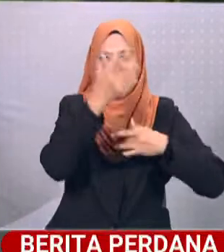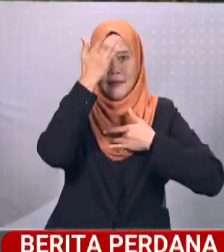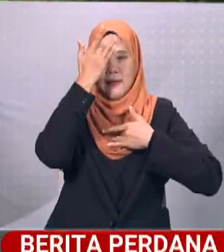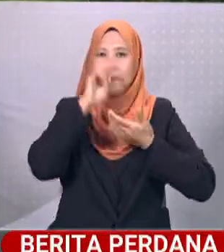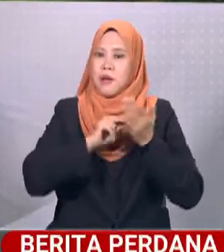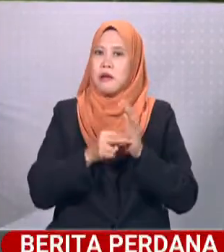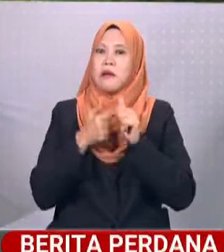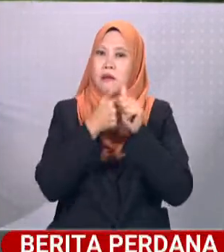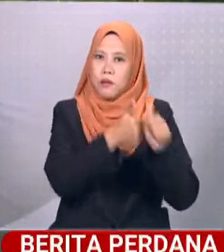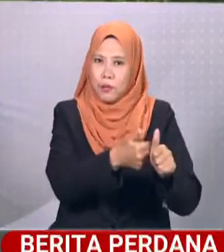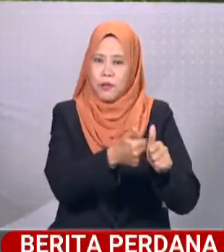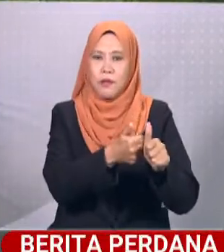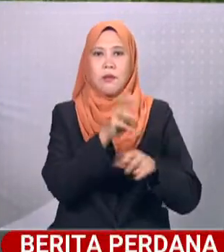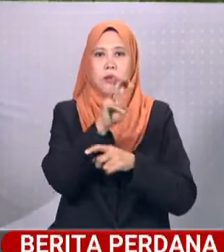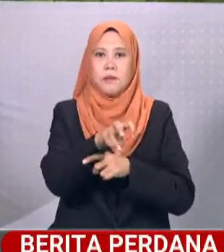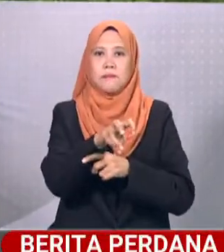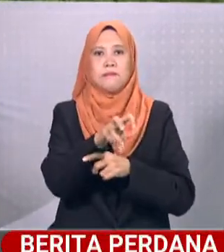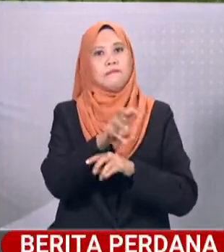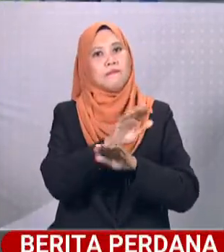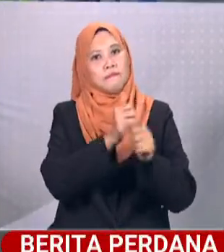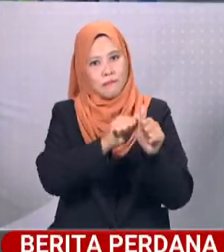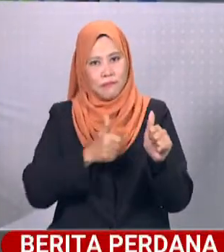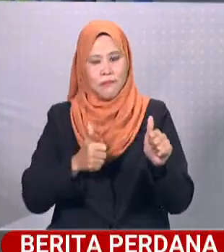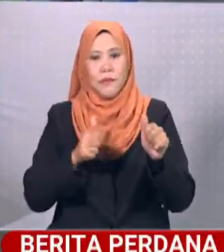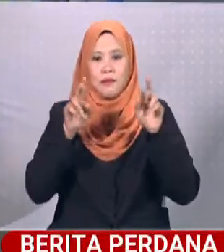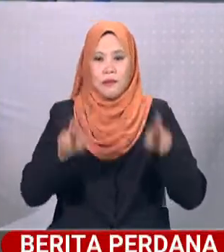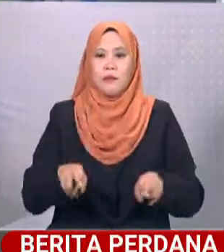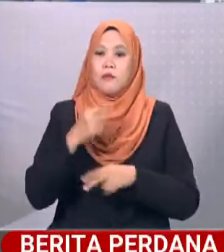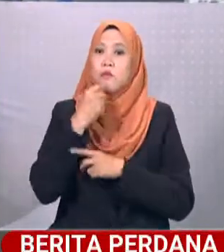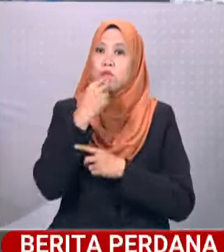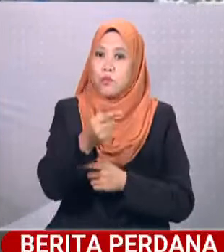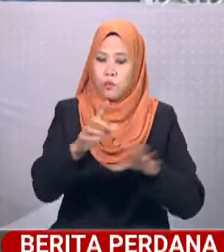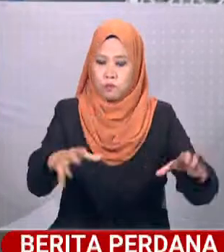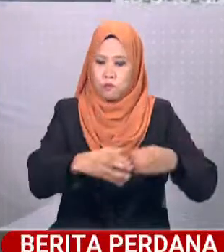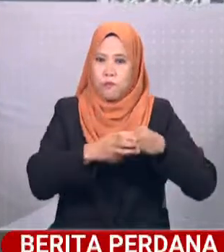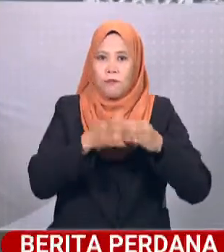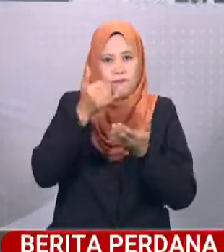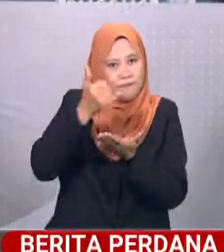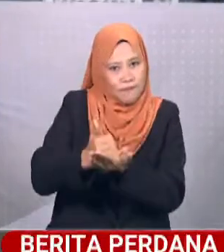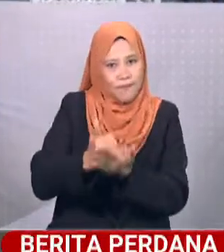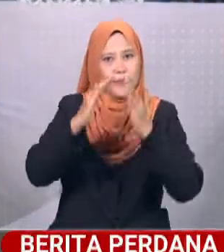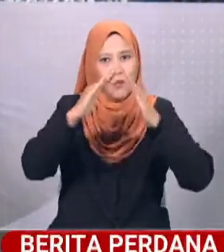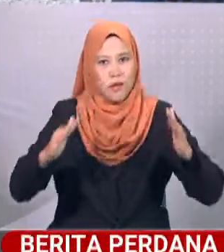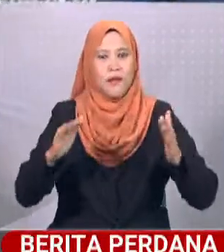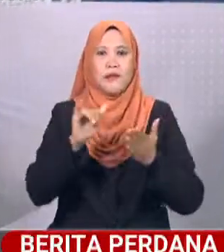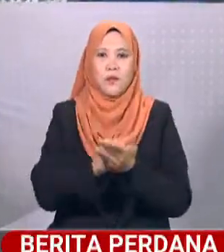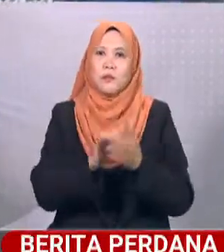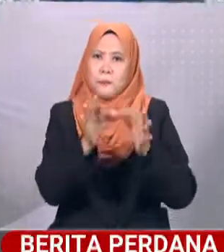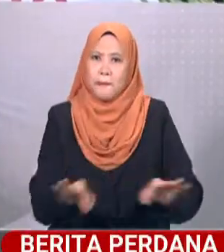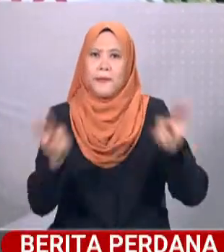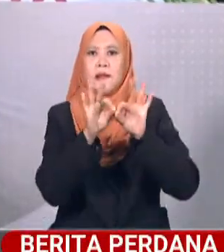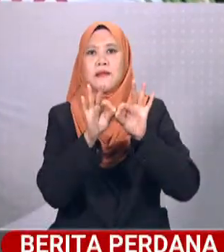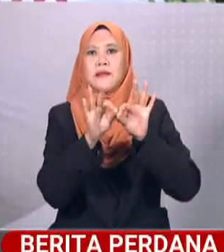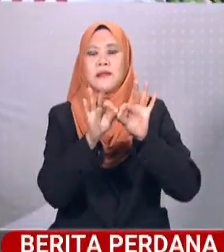maslahah ammah atau kemaslahatan umum, yang mana rakyat disuruh untuk kuarantin dan duduk di rumah, dan itu yang perlu